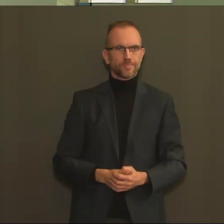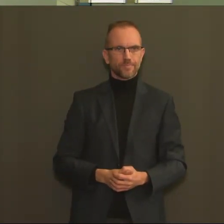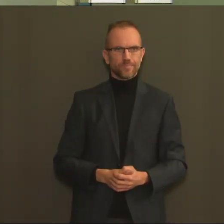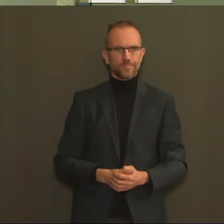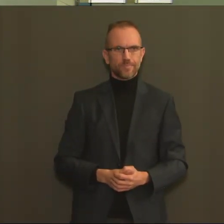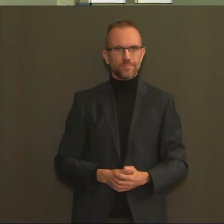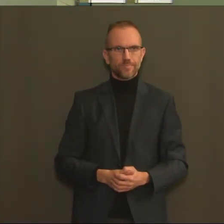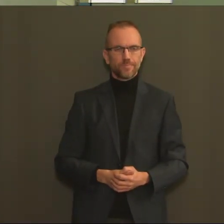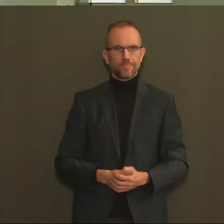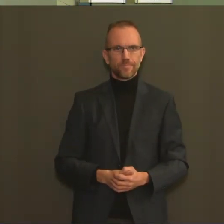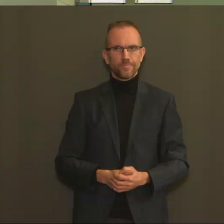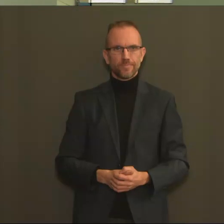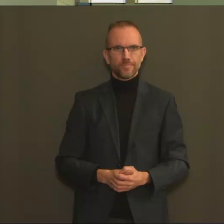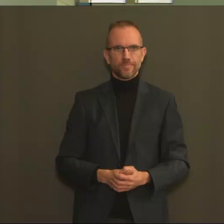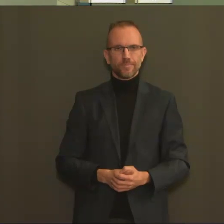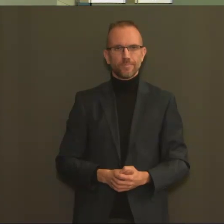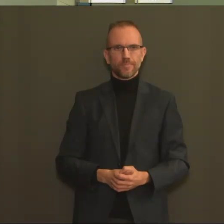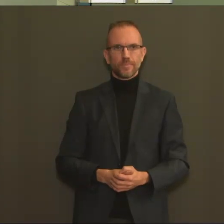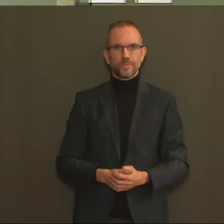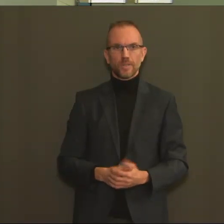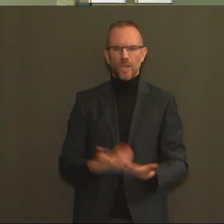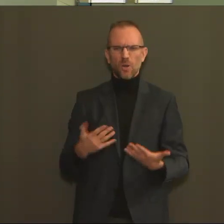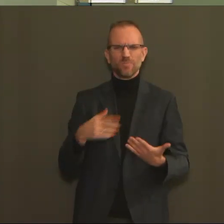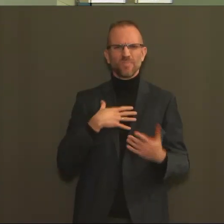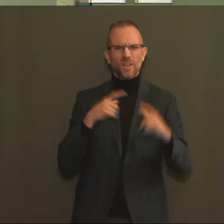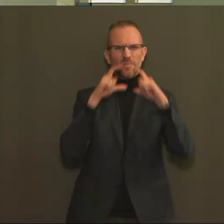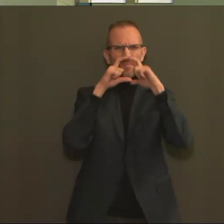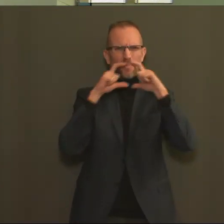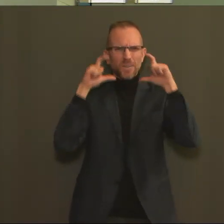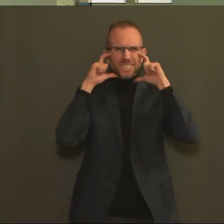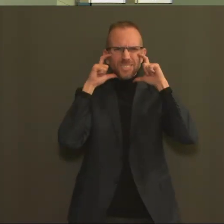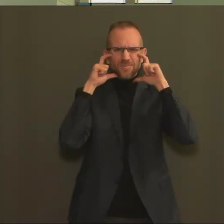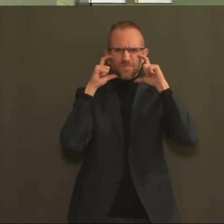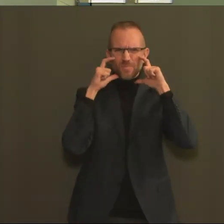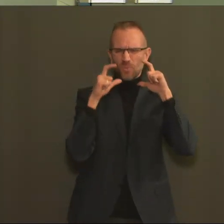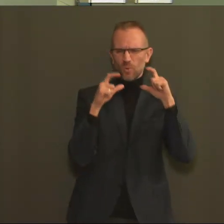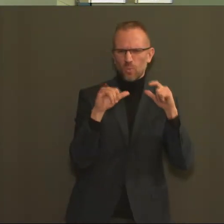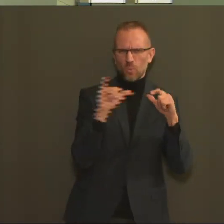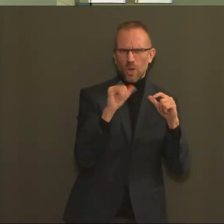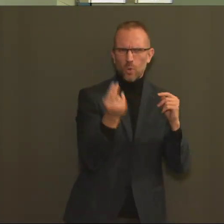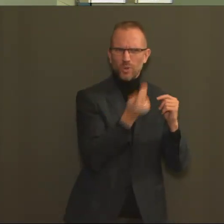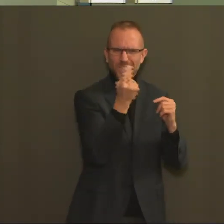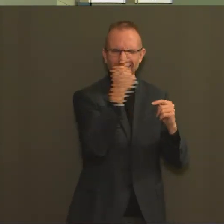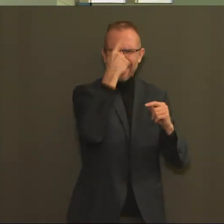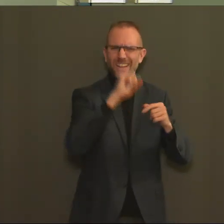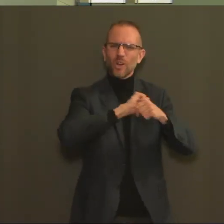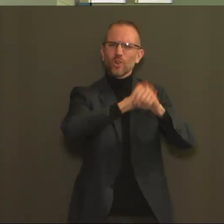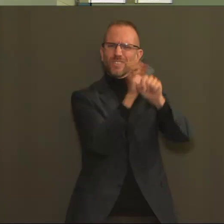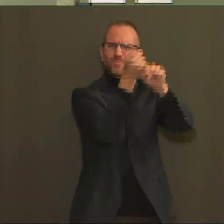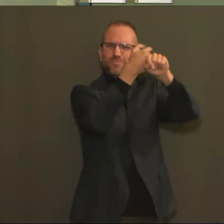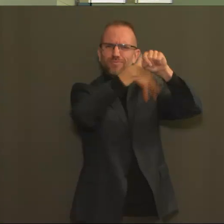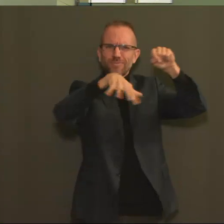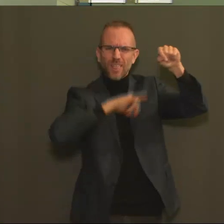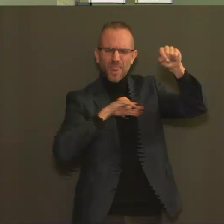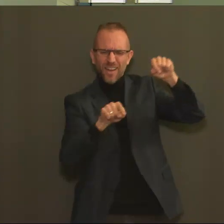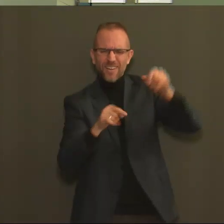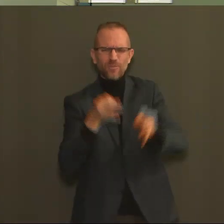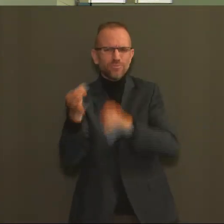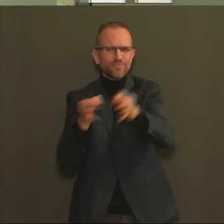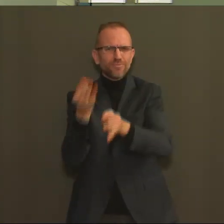kritiek de maagportier utilisé pour ze produceerden variant le contenu de borden masker ffp3 team is